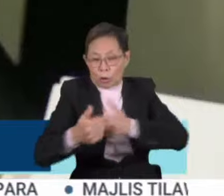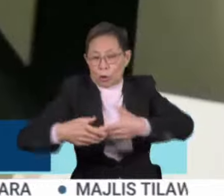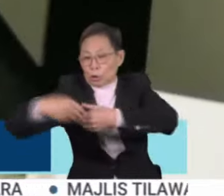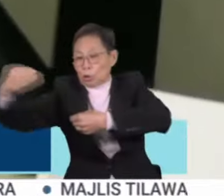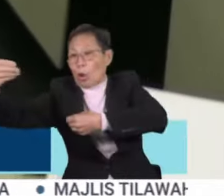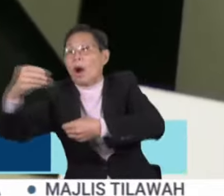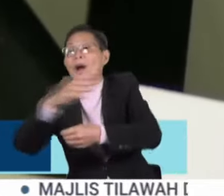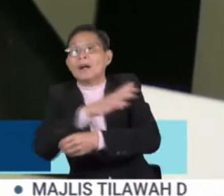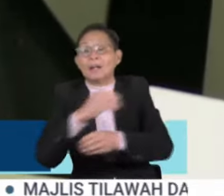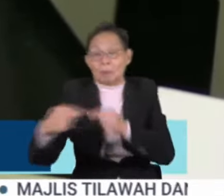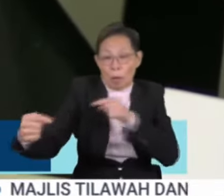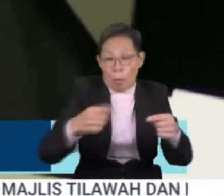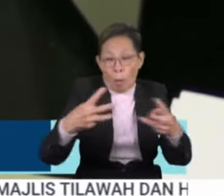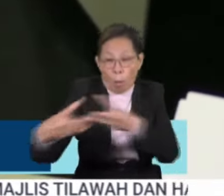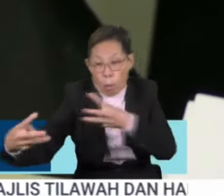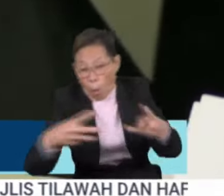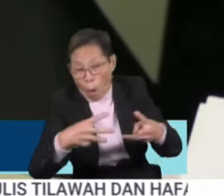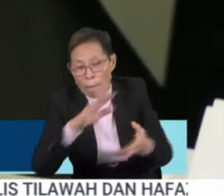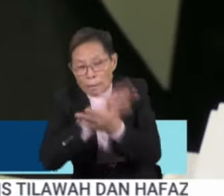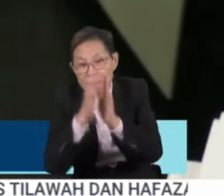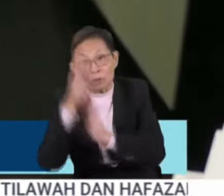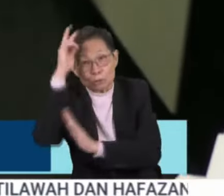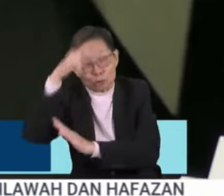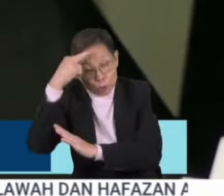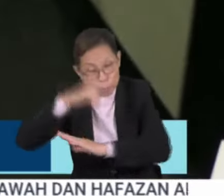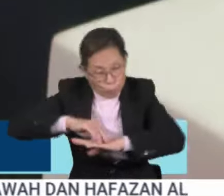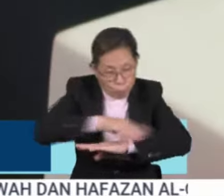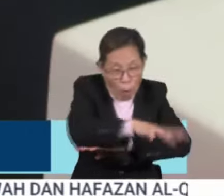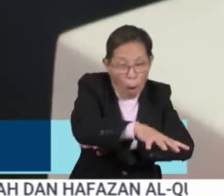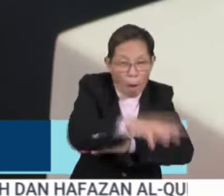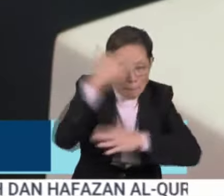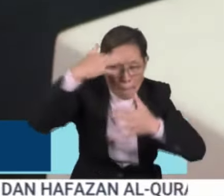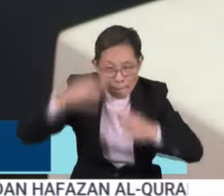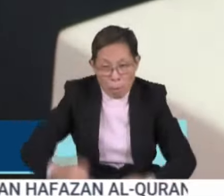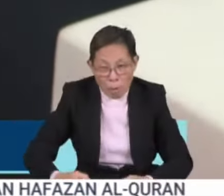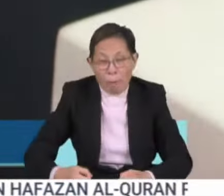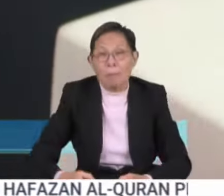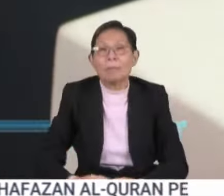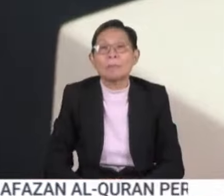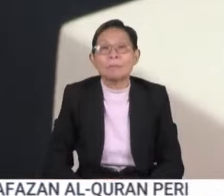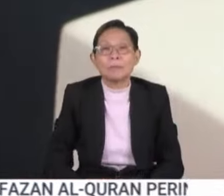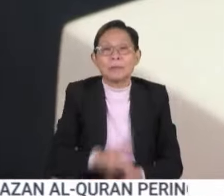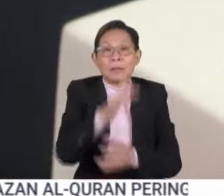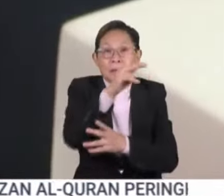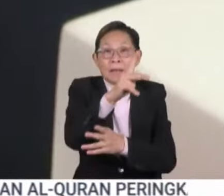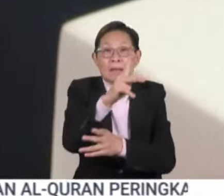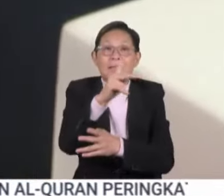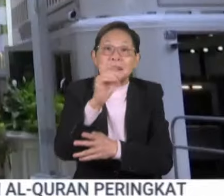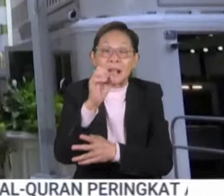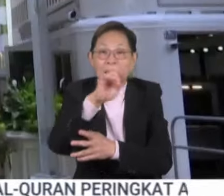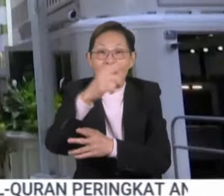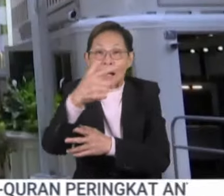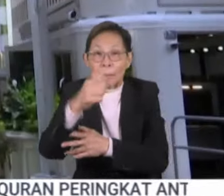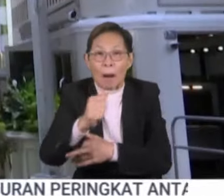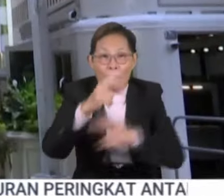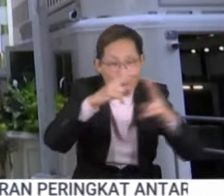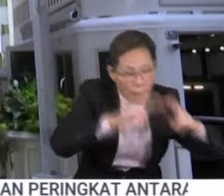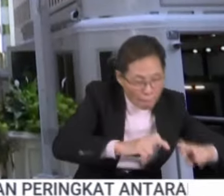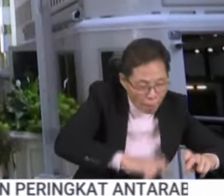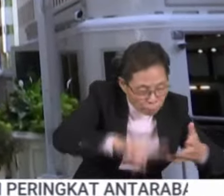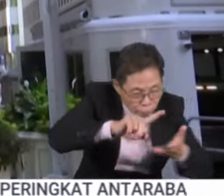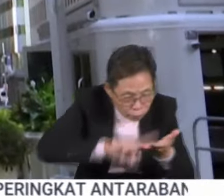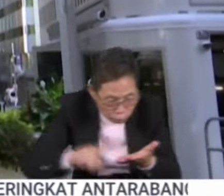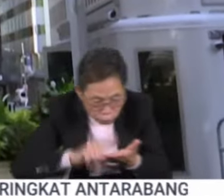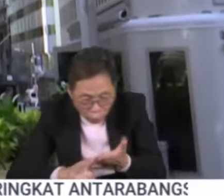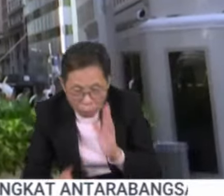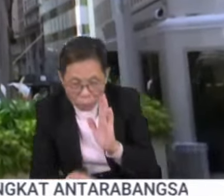seperti ketegangan geopolitik masih jadi faktor yang mempengaruhi pendirian Bank Pusat. Kenangan menerusi nota penyelidikannya turut menyemak